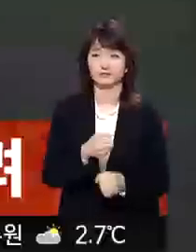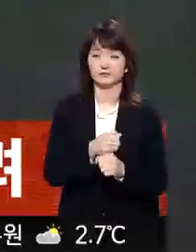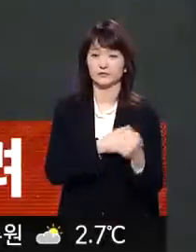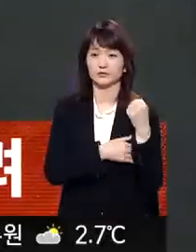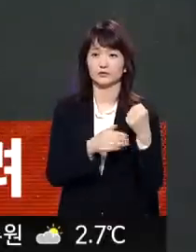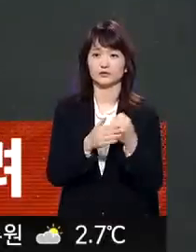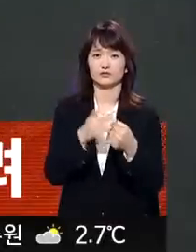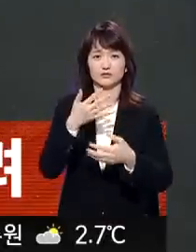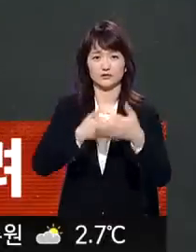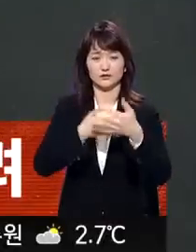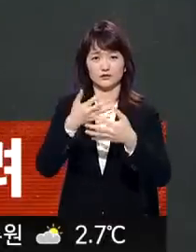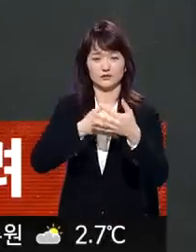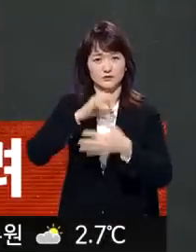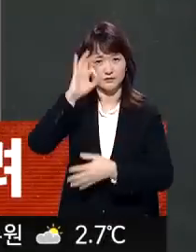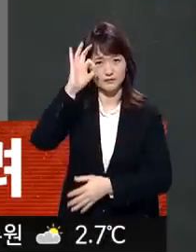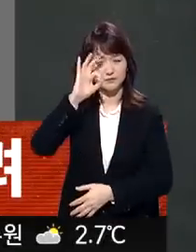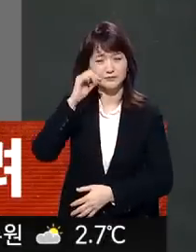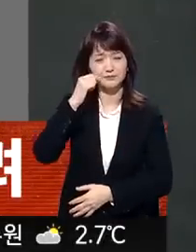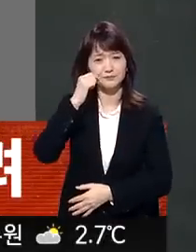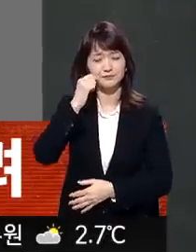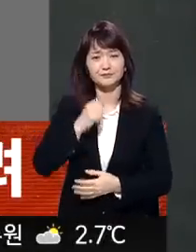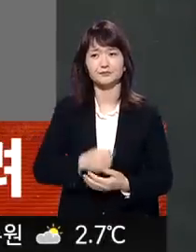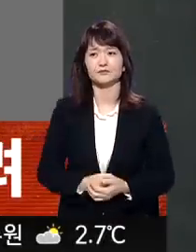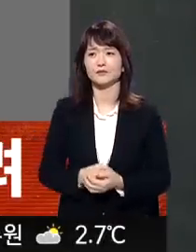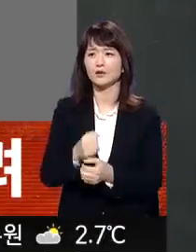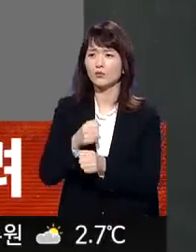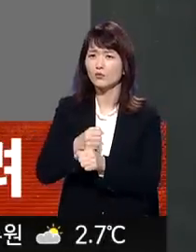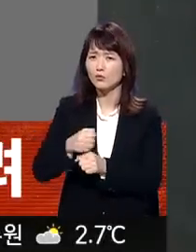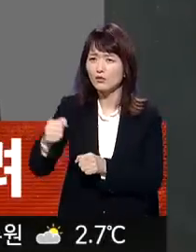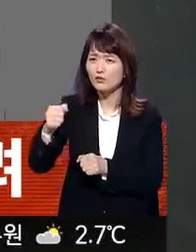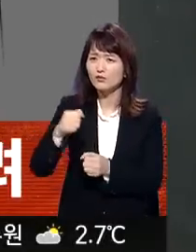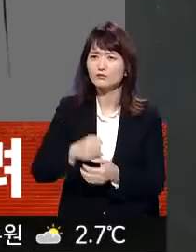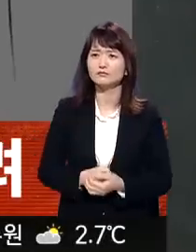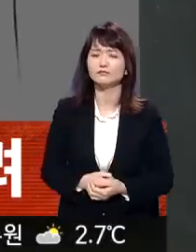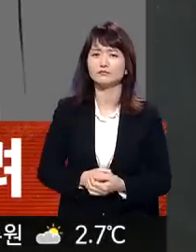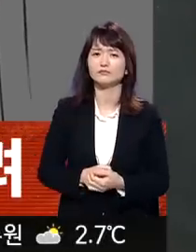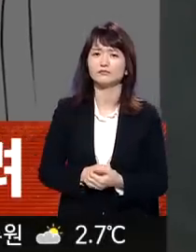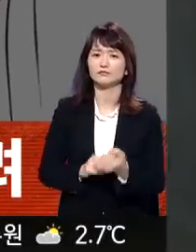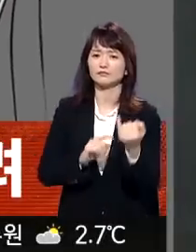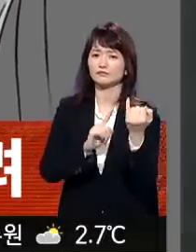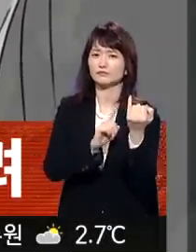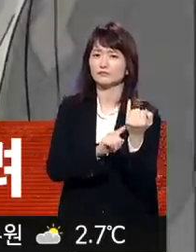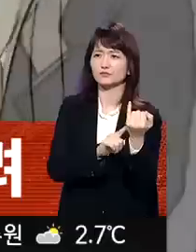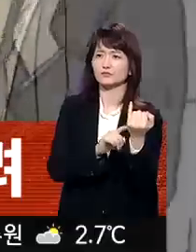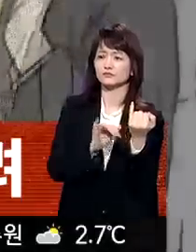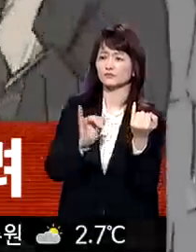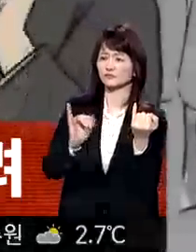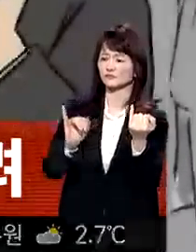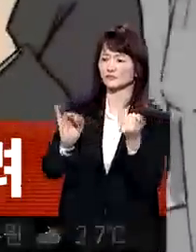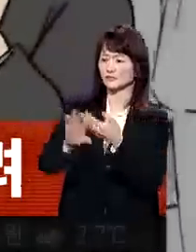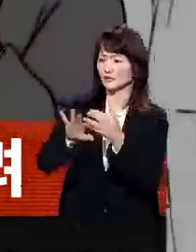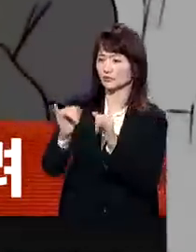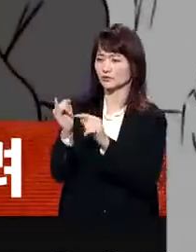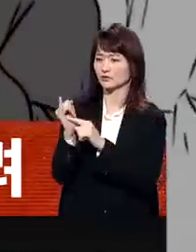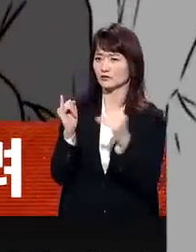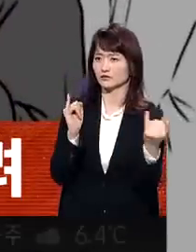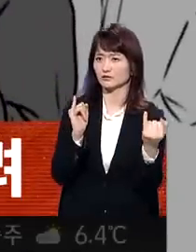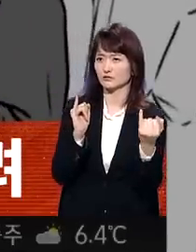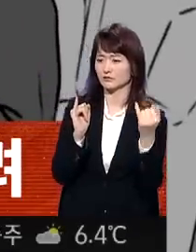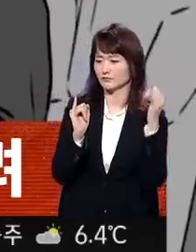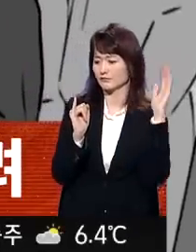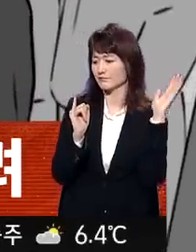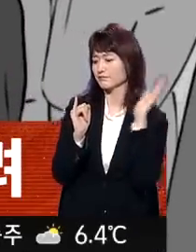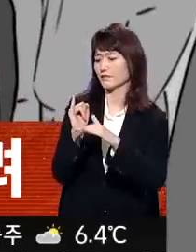구하지를 못했는데요. 아, 이 황당한 거는 이 가해자가 유학생을 퍽 치고